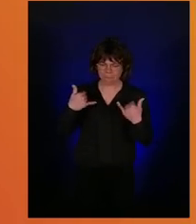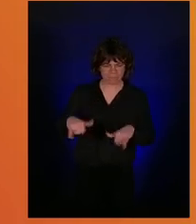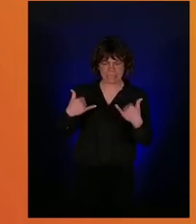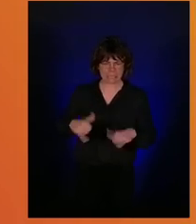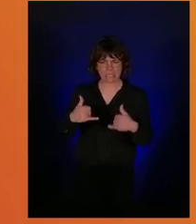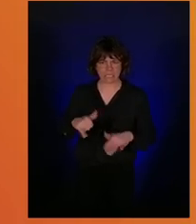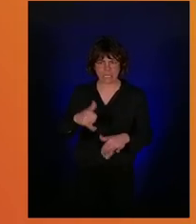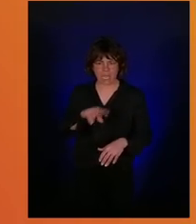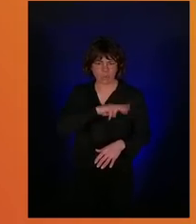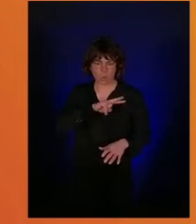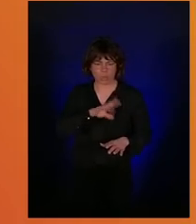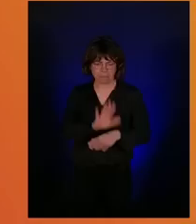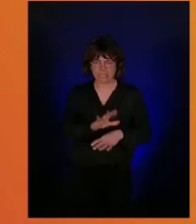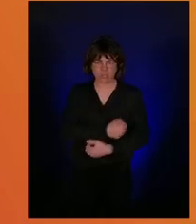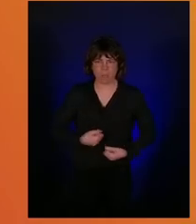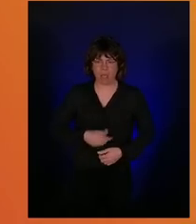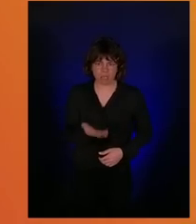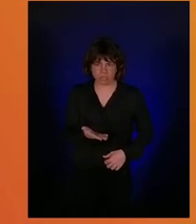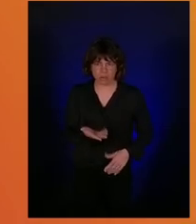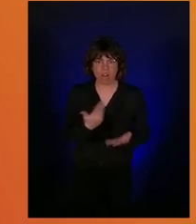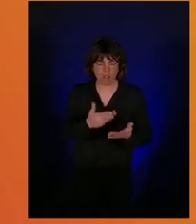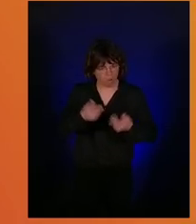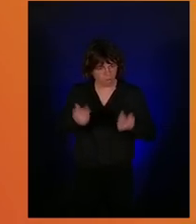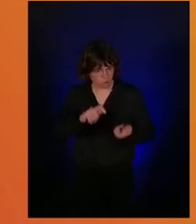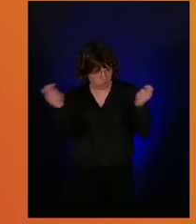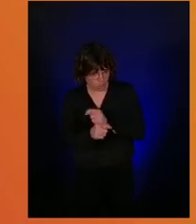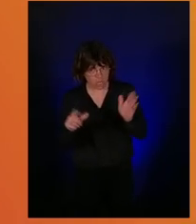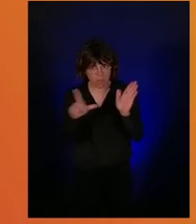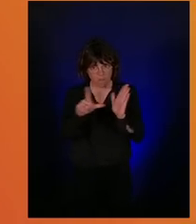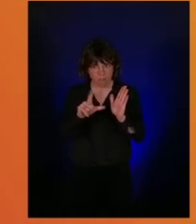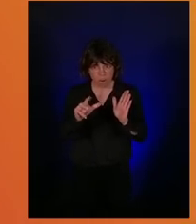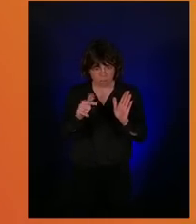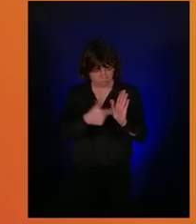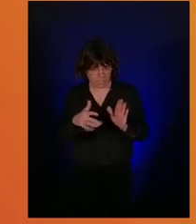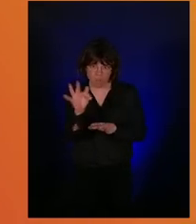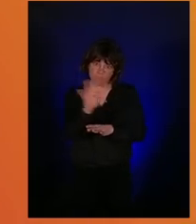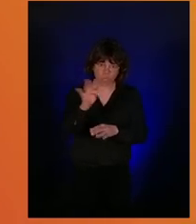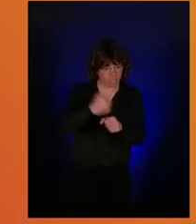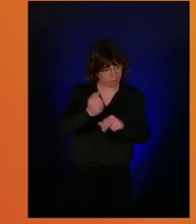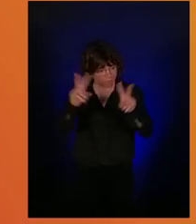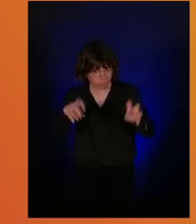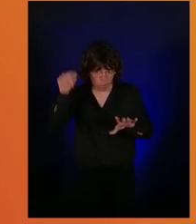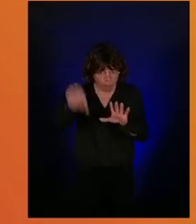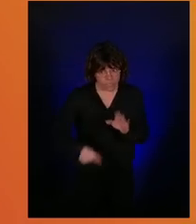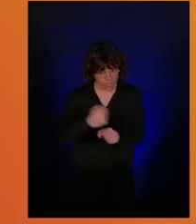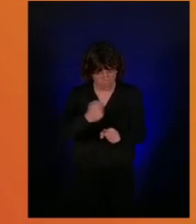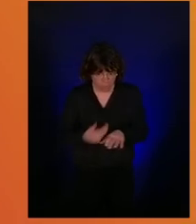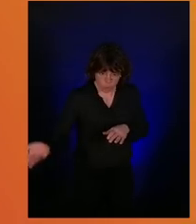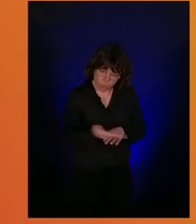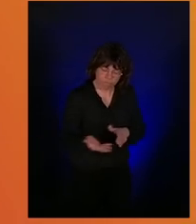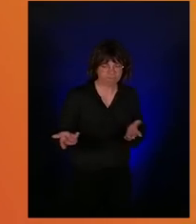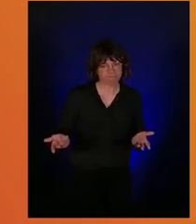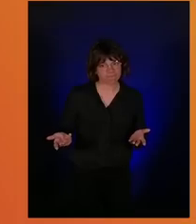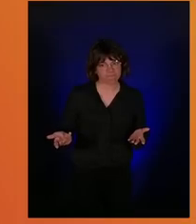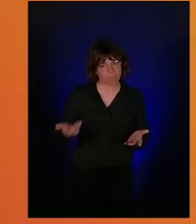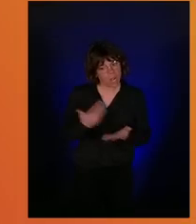l'assurance chômage qu'il prétend achever avec la réforme France Travail, qui instaurerait notamment le travail obligatoire. Il est